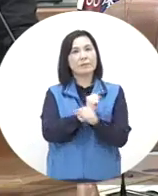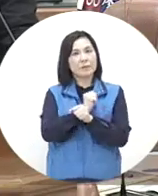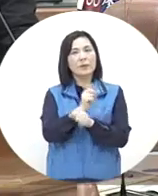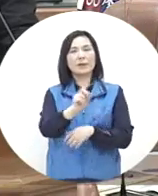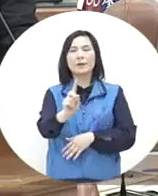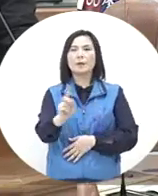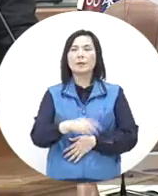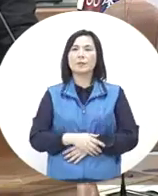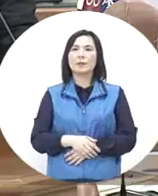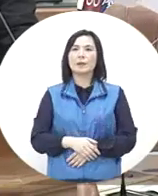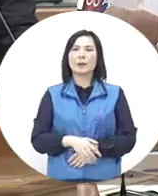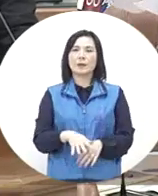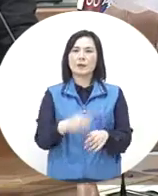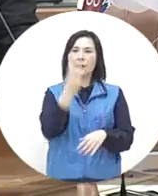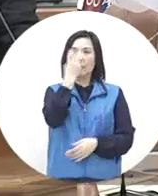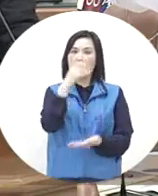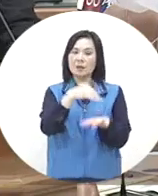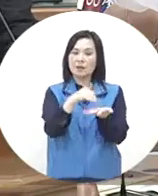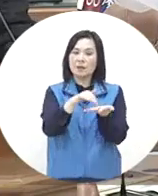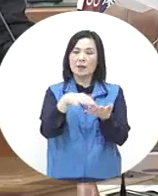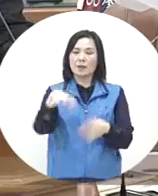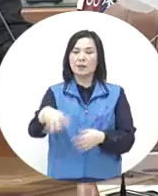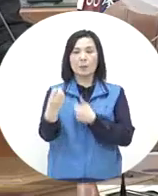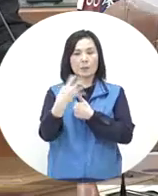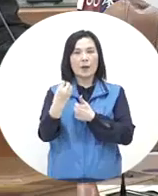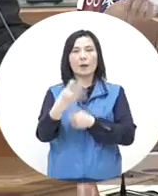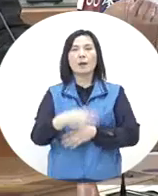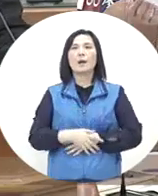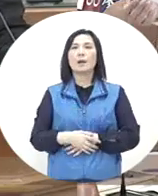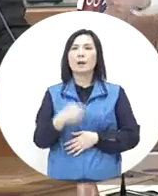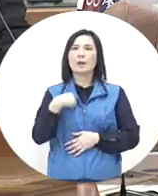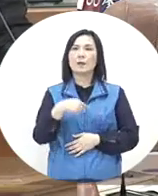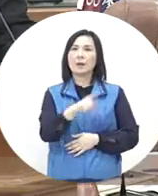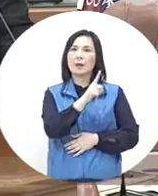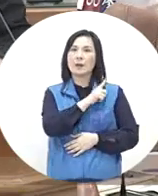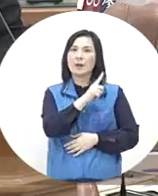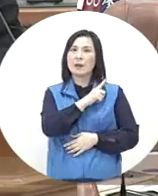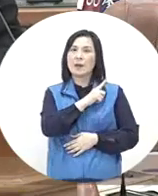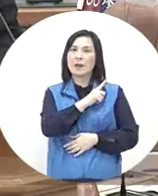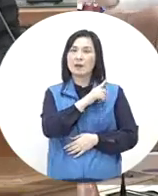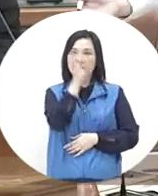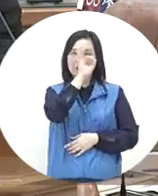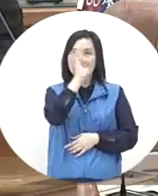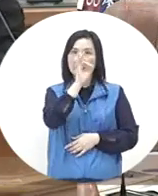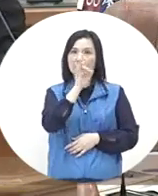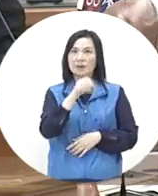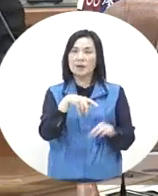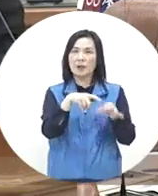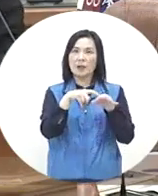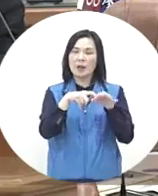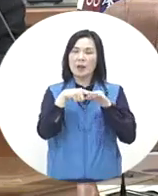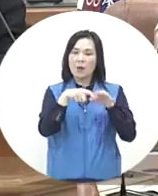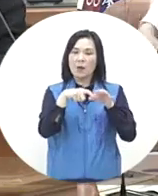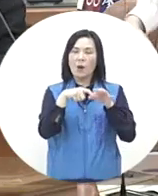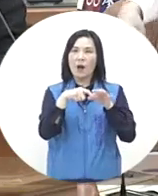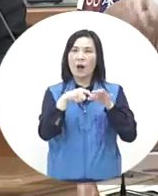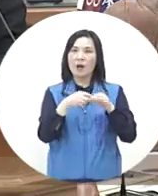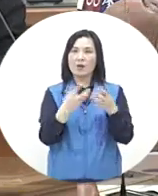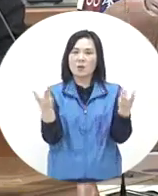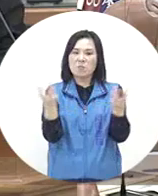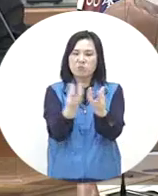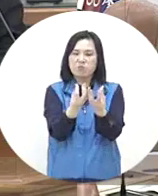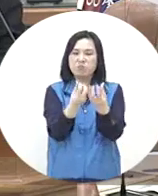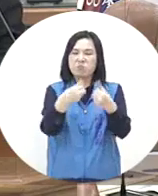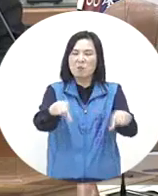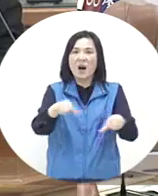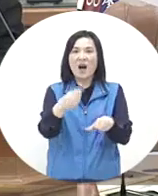跟我们讲说哈，我们如果这个自偿性的收益实现如果没有办法这个合乎比例的话哈，